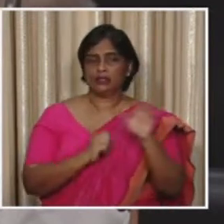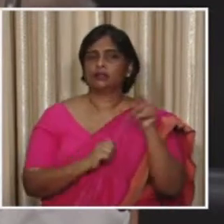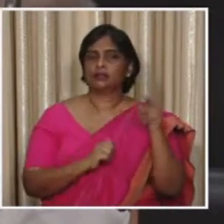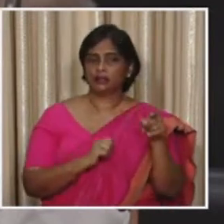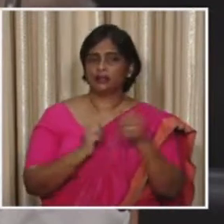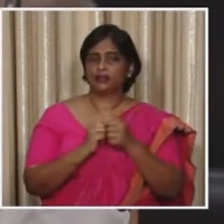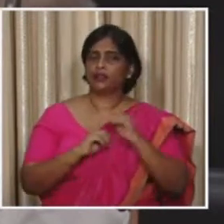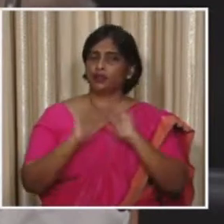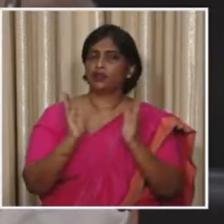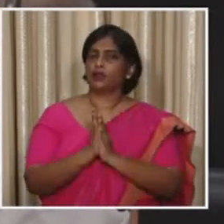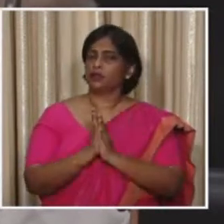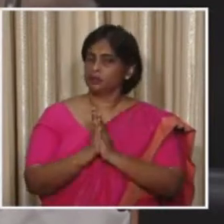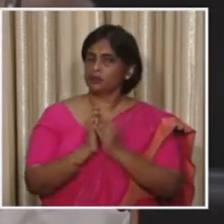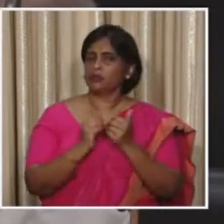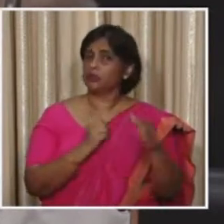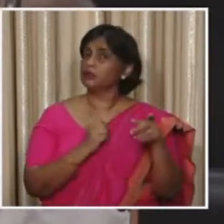මේ වැඩ කටයුතු ඔක්කොම කරේ